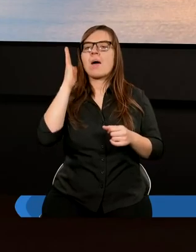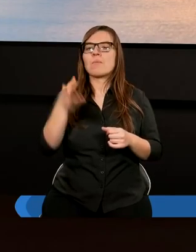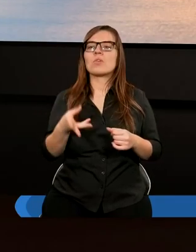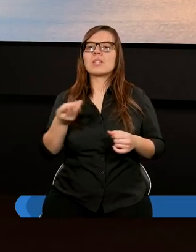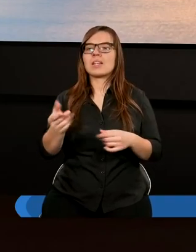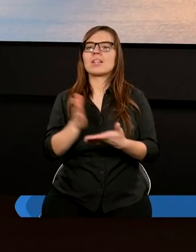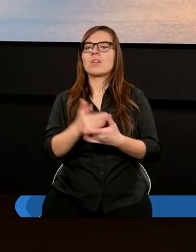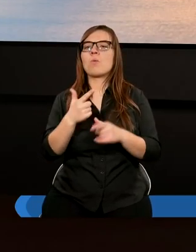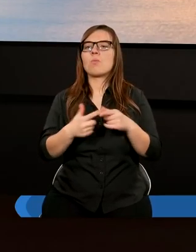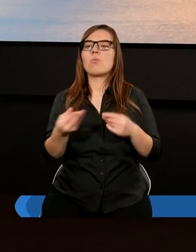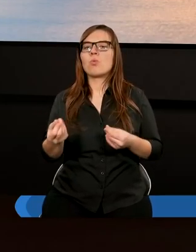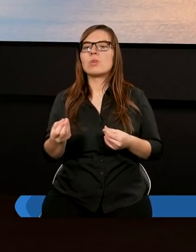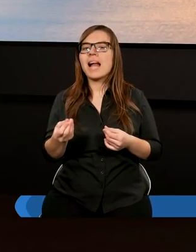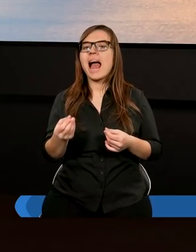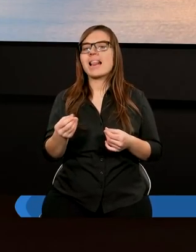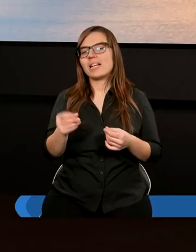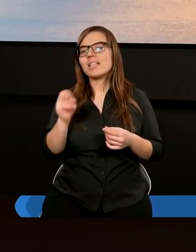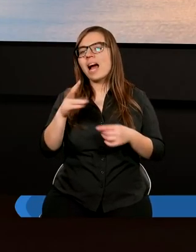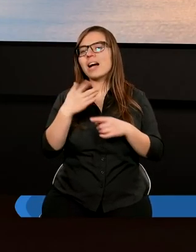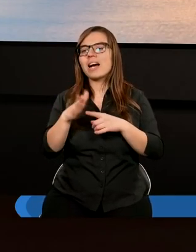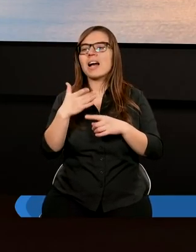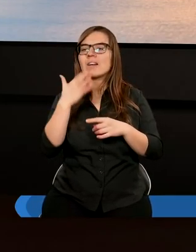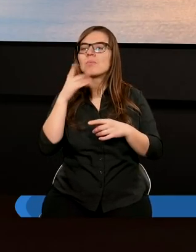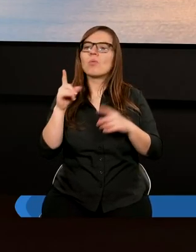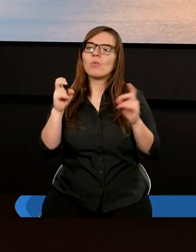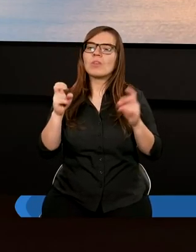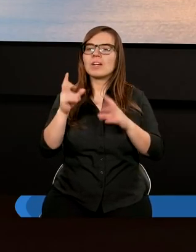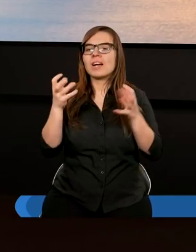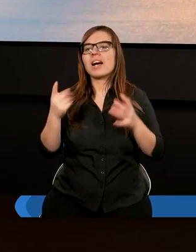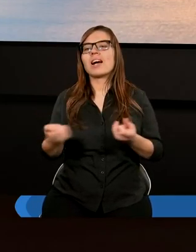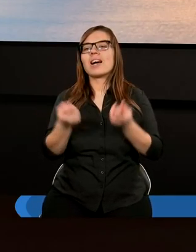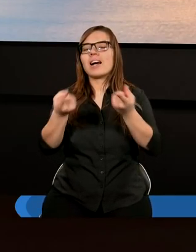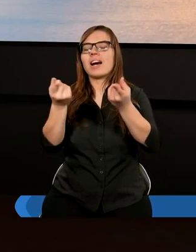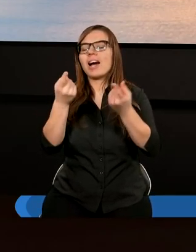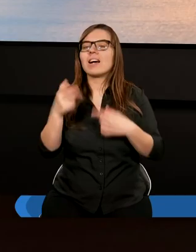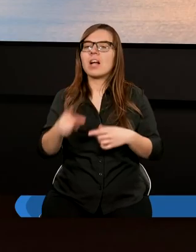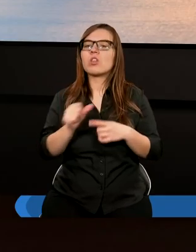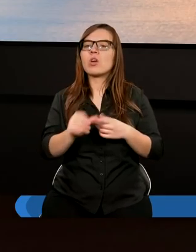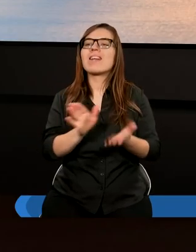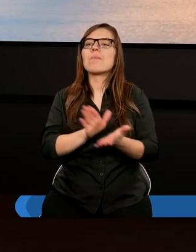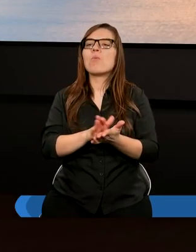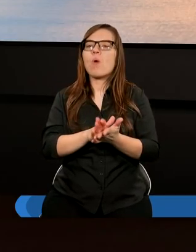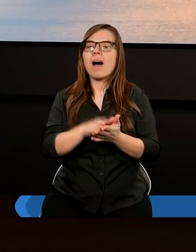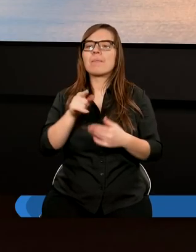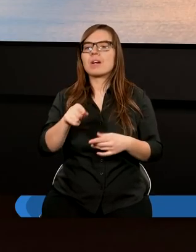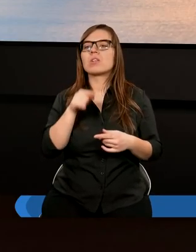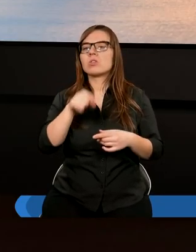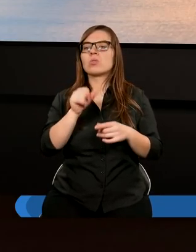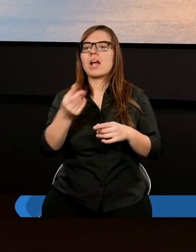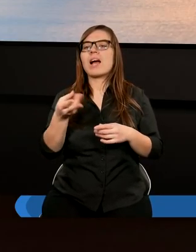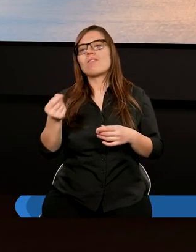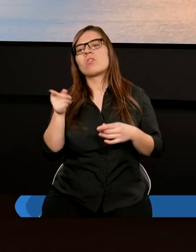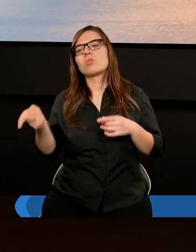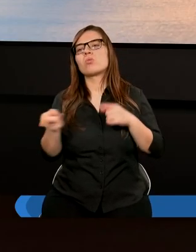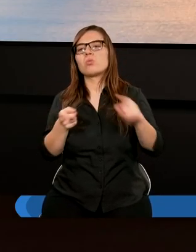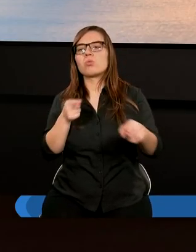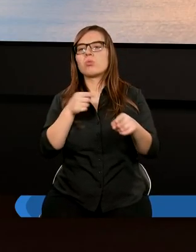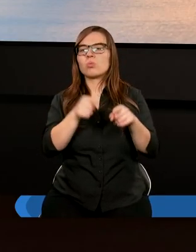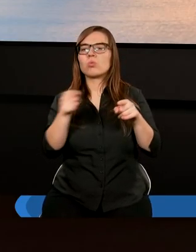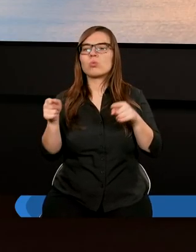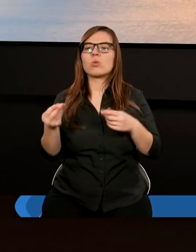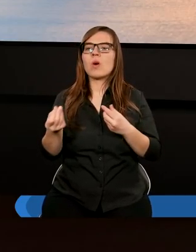zapłacisz tylko pół ceny, a spłacimy wszystko z nawiązką. Tylko, że tutaj jakaś kwota, tam jakaś kwota i